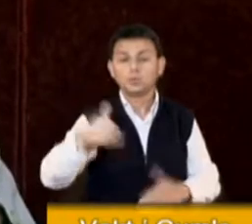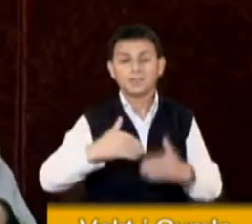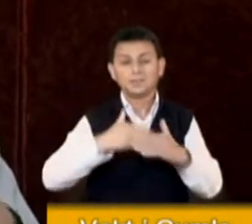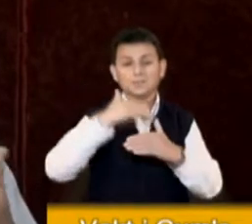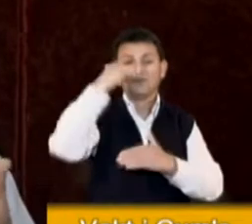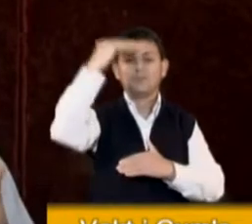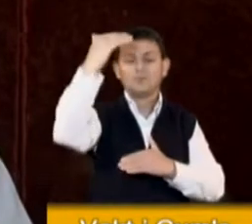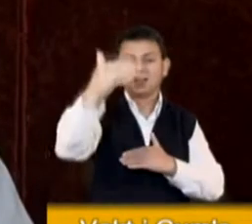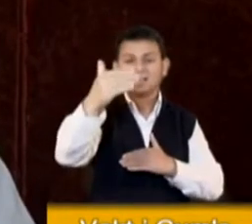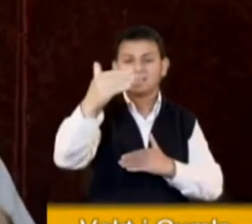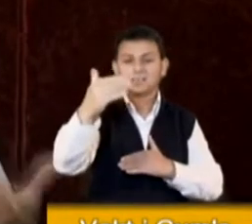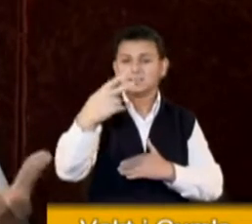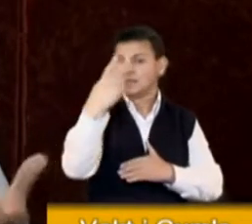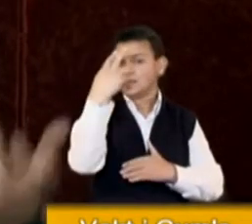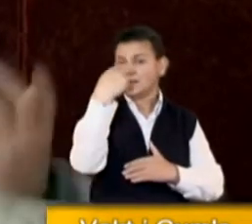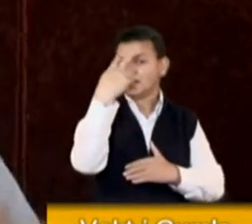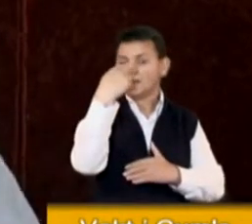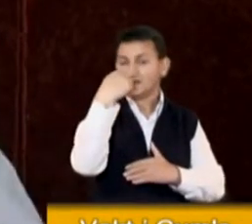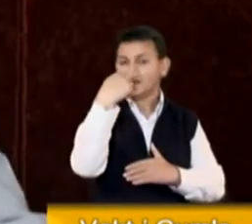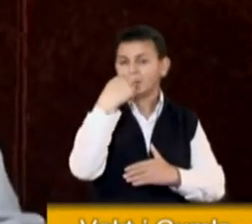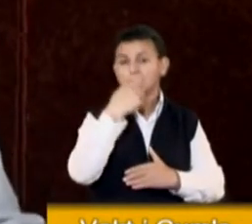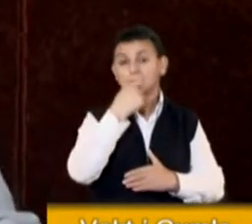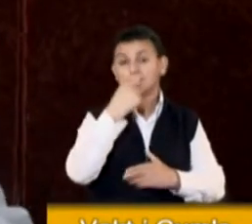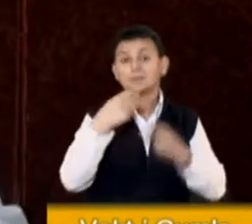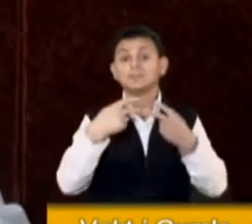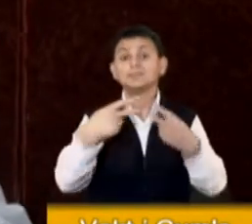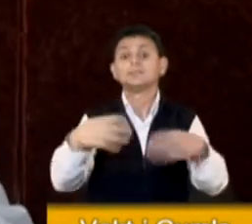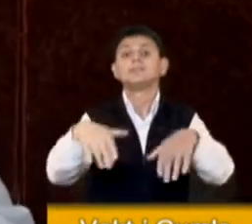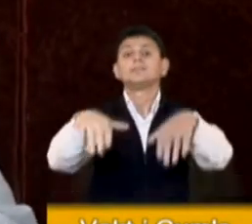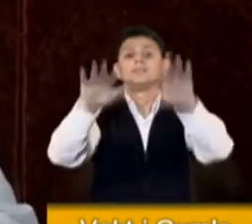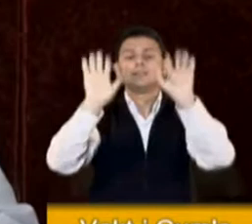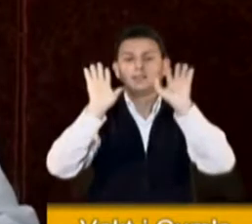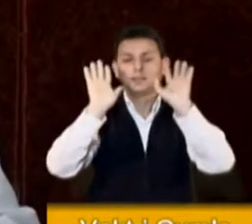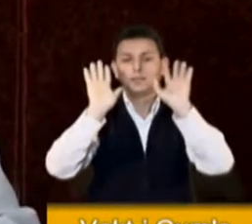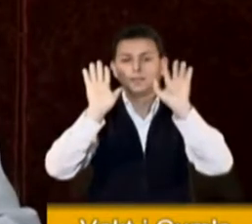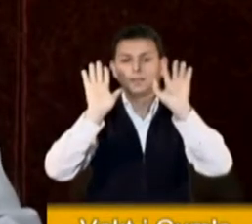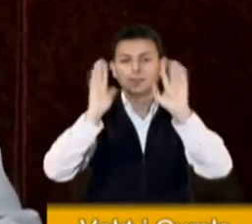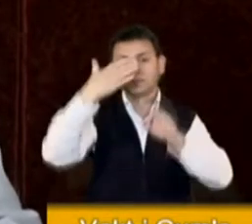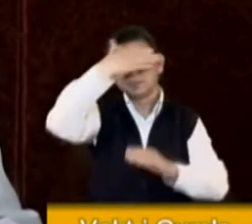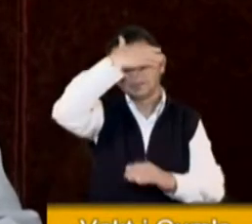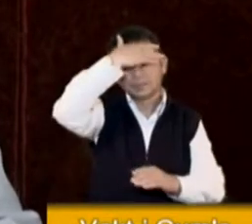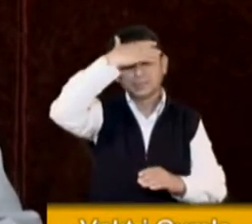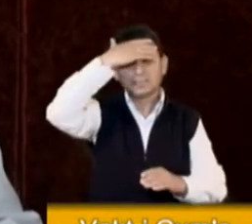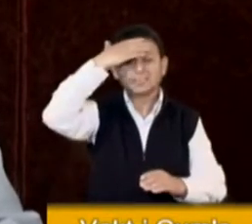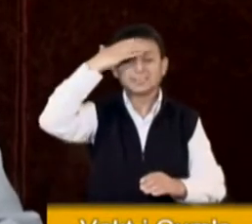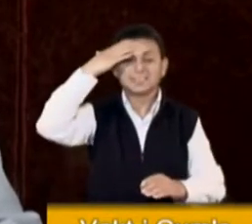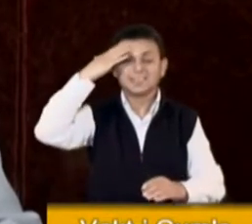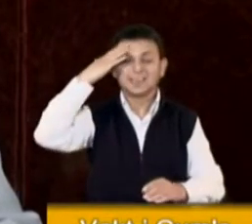ağlamak, çırpınmak, bağırıp çağırmak caiz değildir. Cahiliye adetidir. Ve sadece